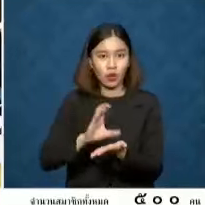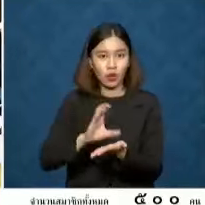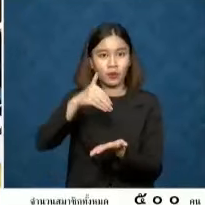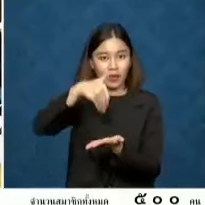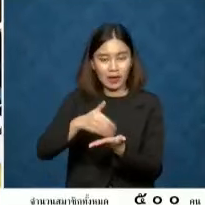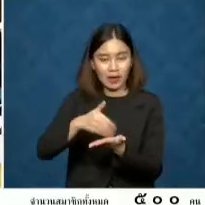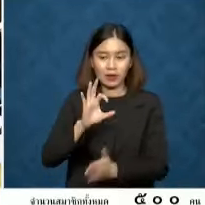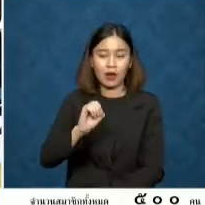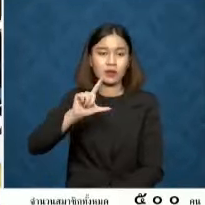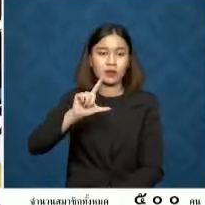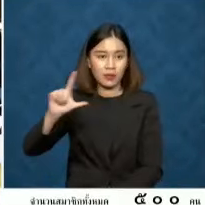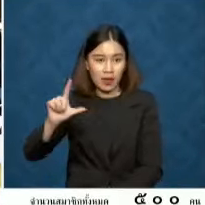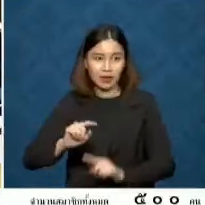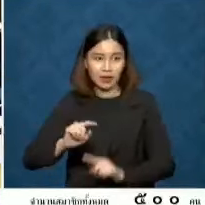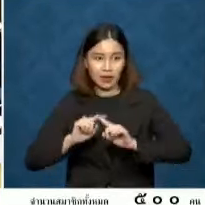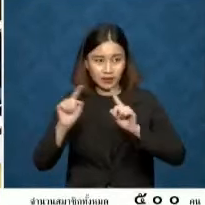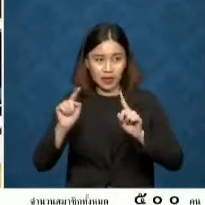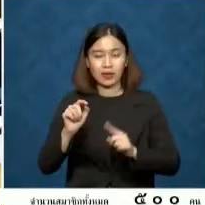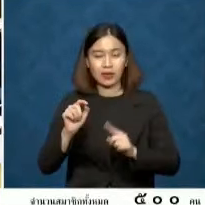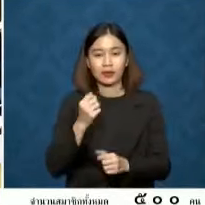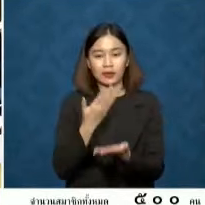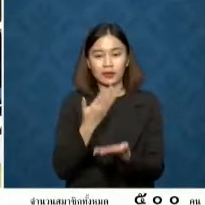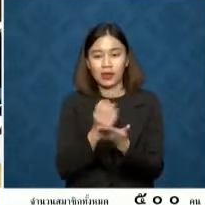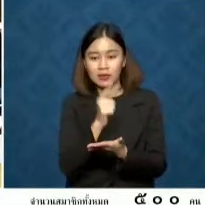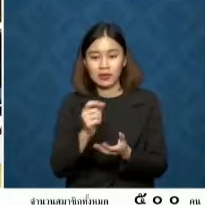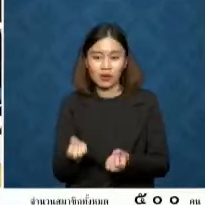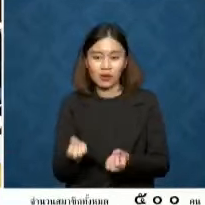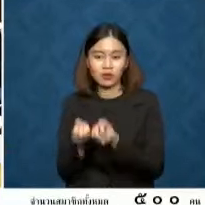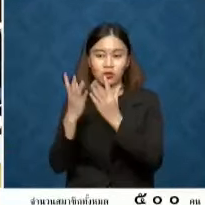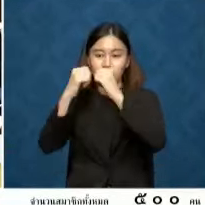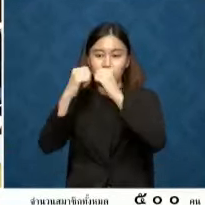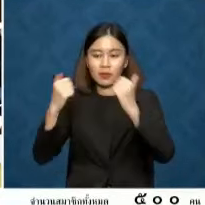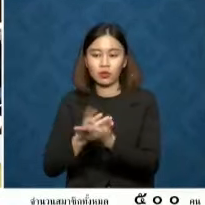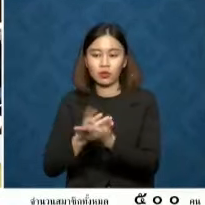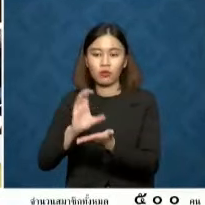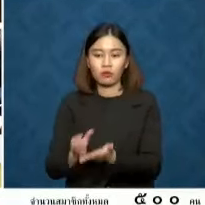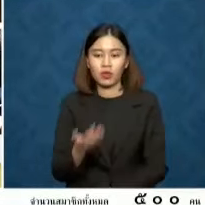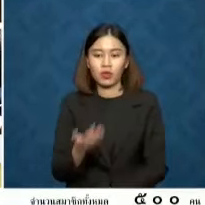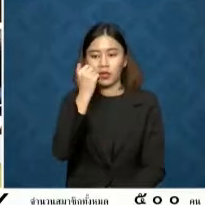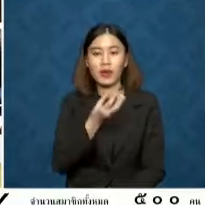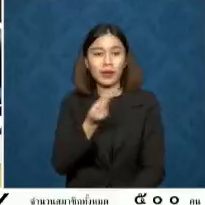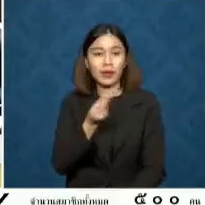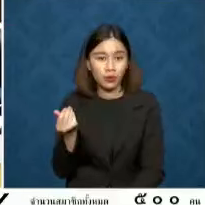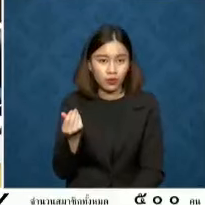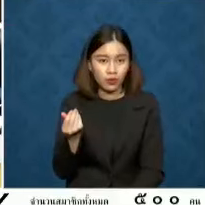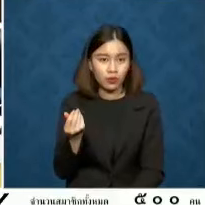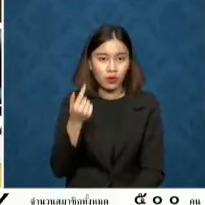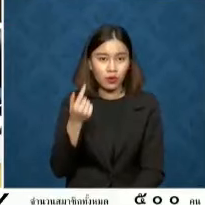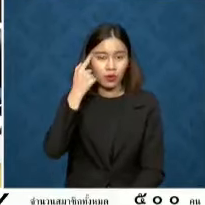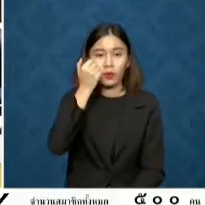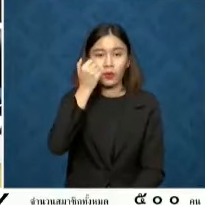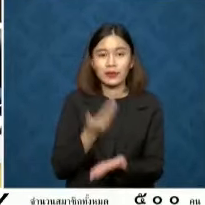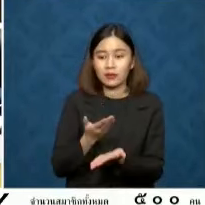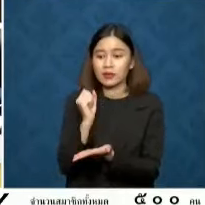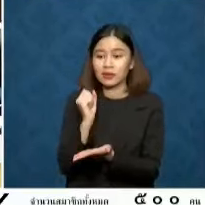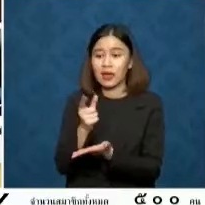90ล้านแล้วยังไม่ได้ใช้เนี่ยส่งคืนสำนักงบประมาณแล้วจะรีบคืนไปไหนครับรู้ได้ยังไงครับว่าไม่ต้องใช้แล้